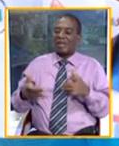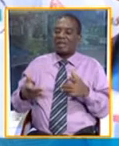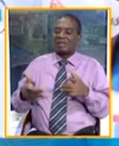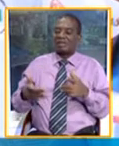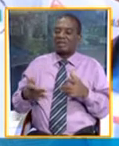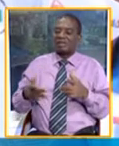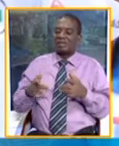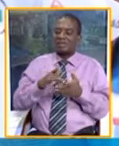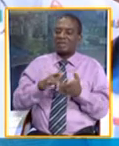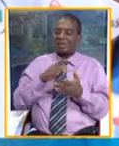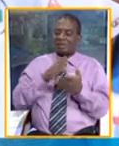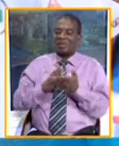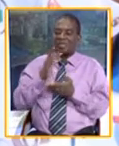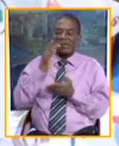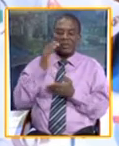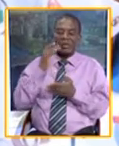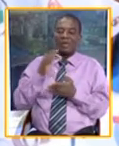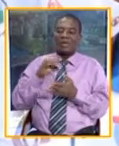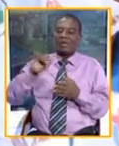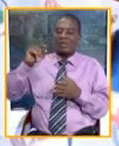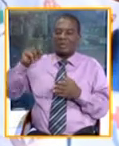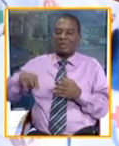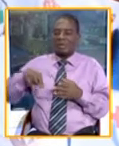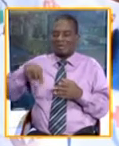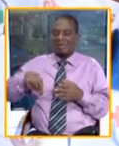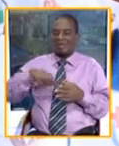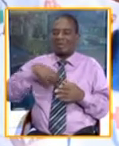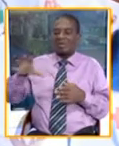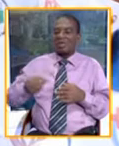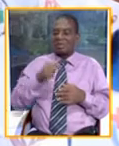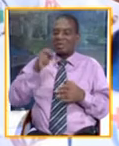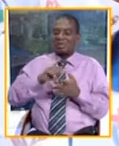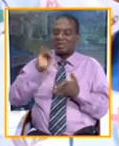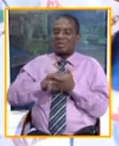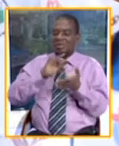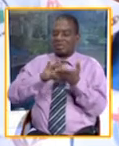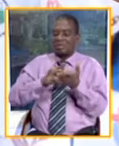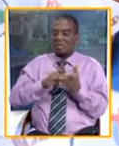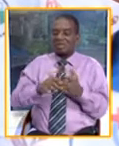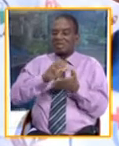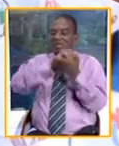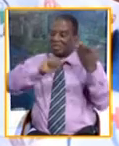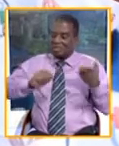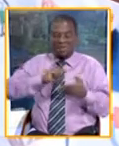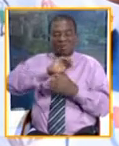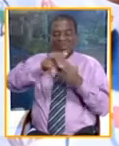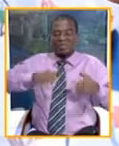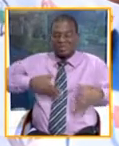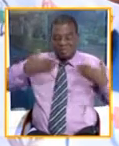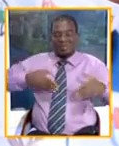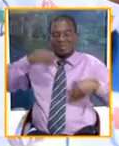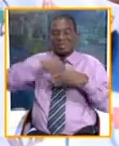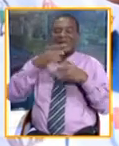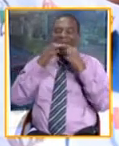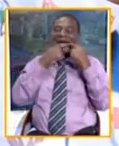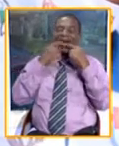médicament est bien testé. Une fois que tu as pris net, ça enlève le plaisir directement dans ta bouche. Tu n'as plus l'envie de fumer, tu n'as plus